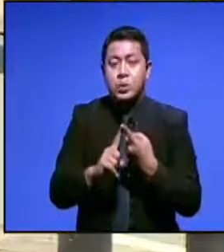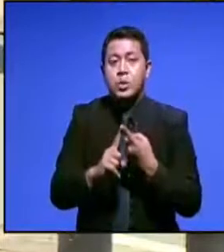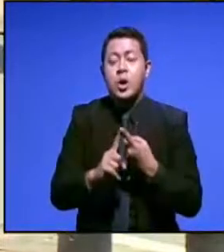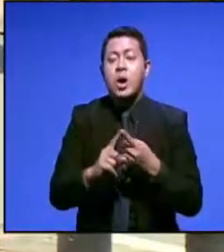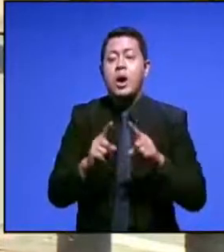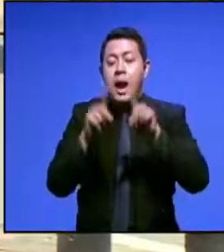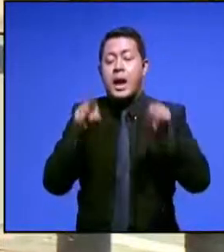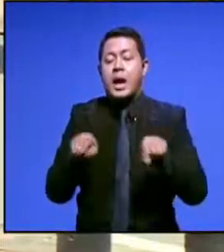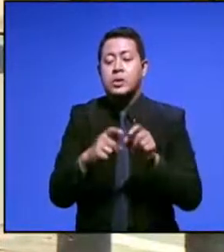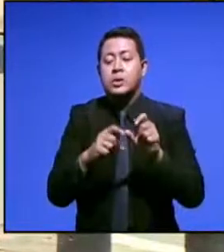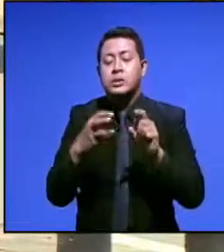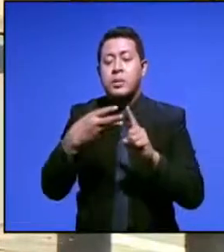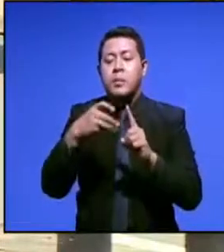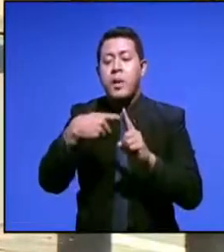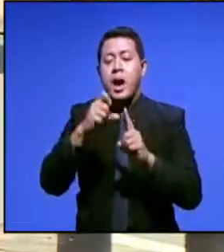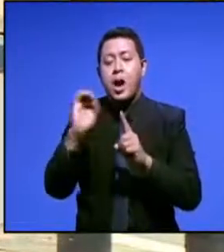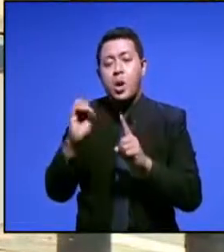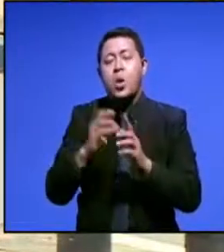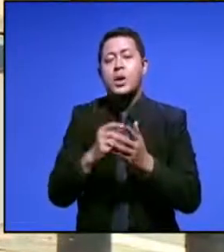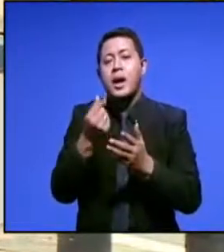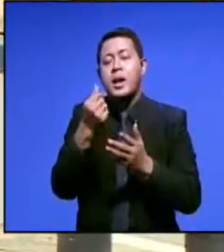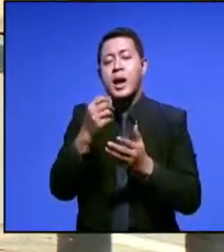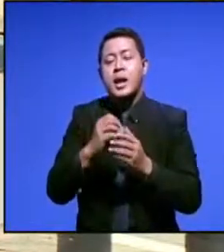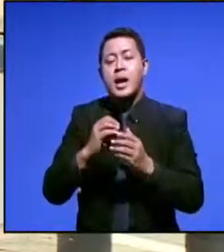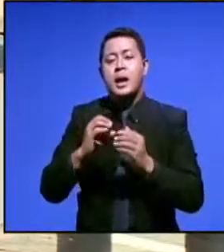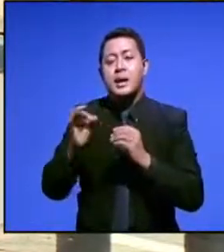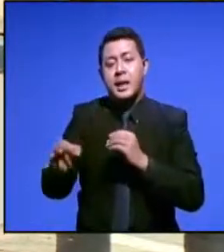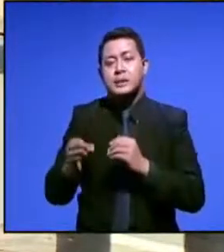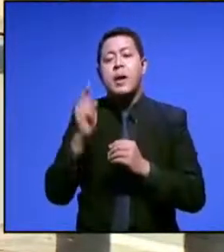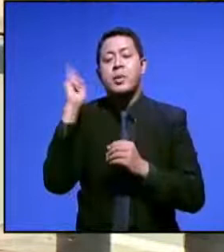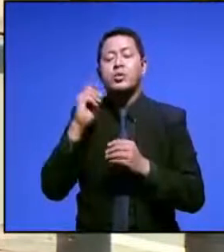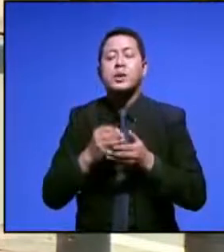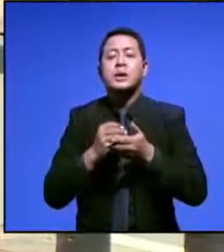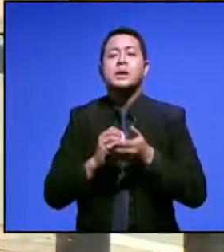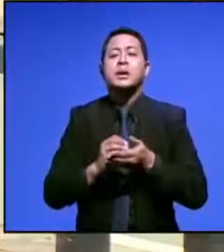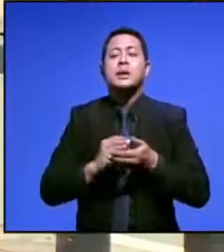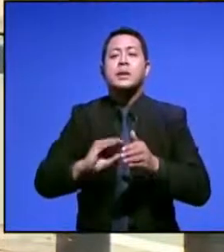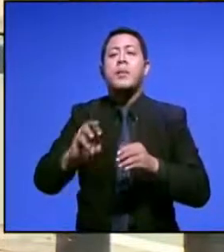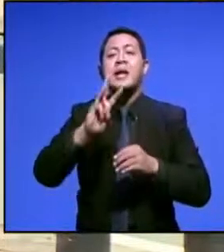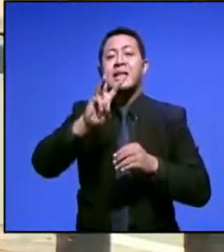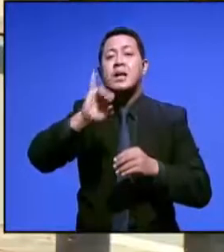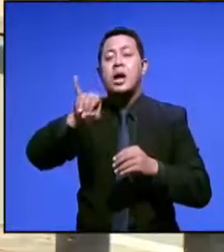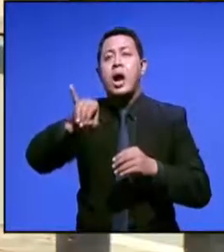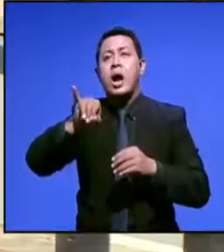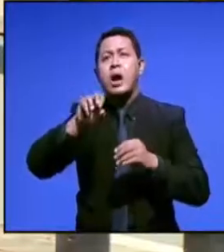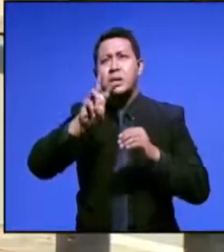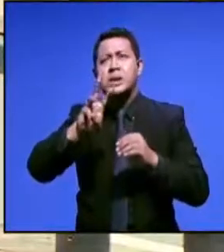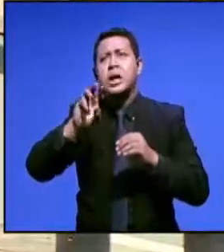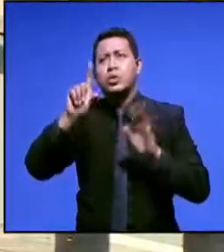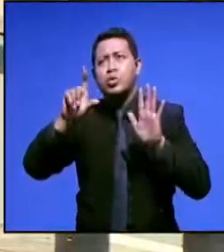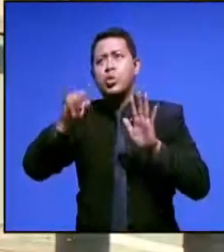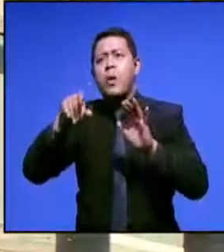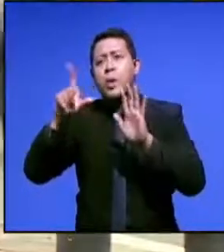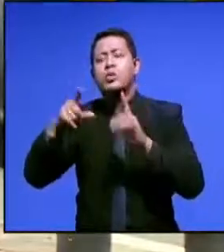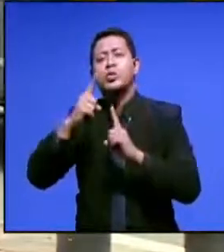kartu sembako, kartu prakerja, dan juga dana desa, pemerintah telah menyiapkan Rp 37,7 triliun untuk bisa